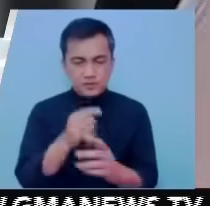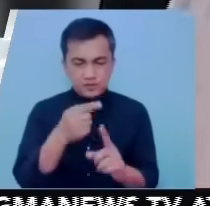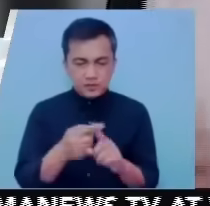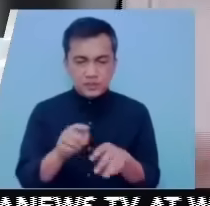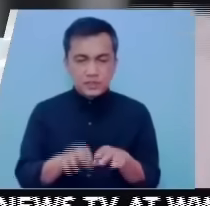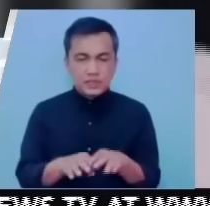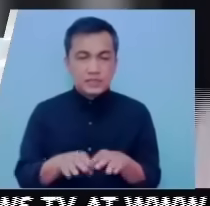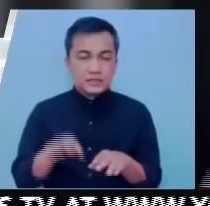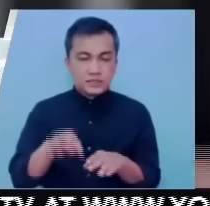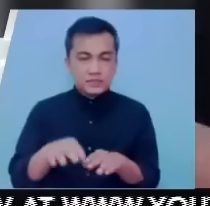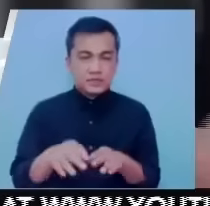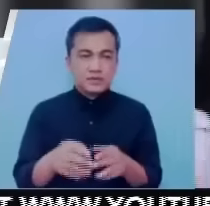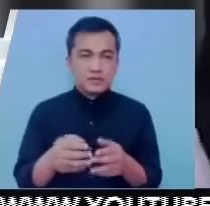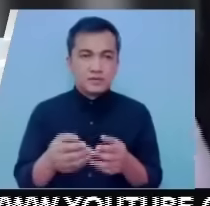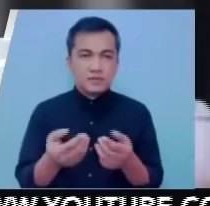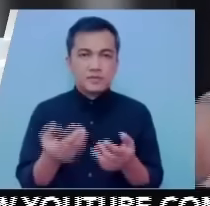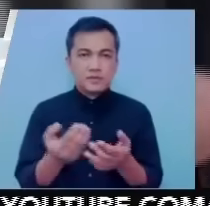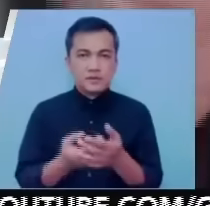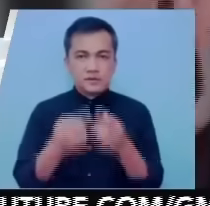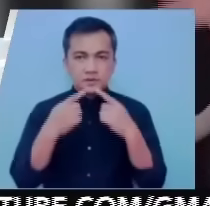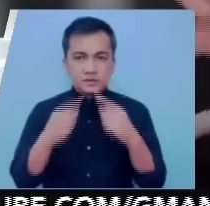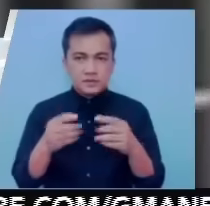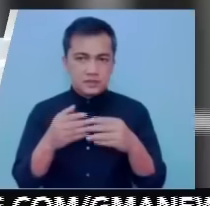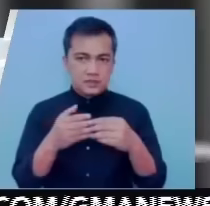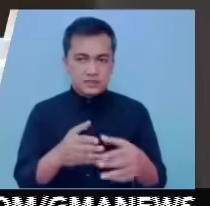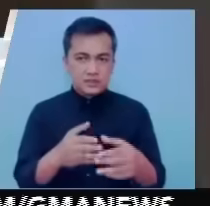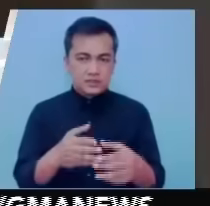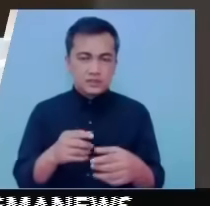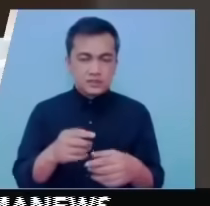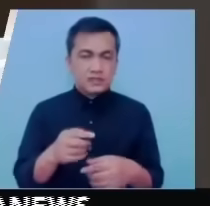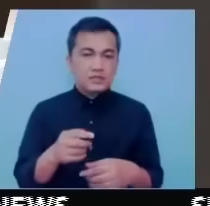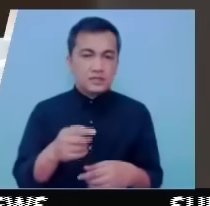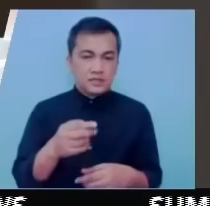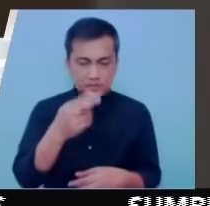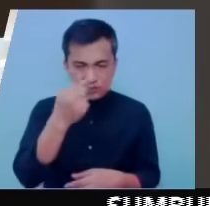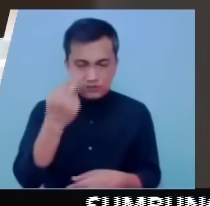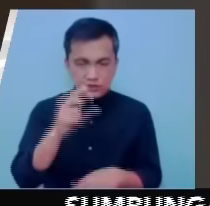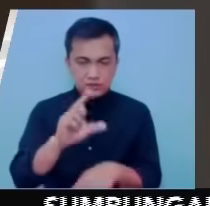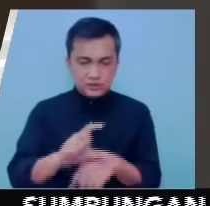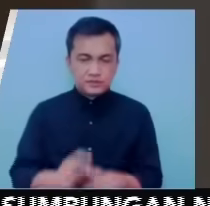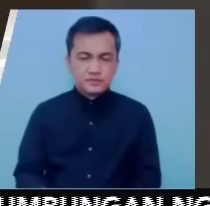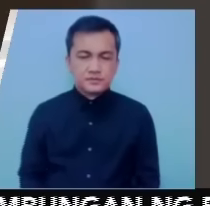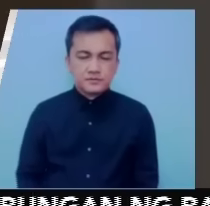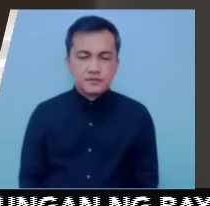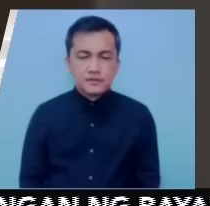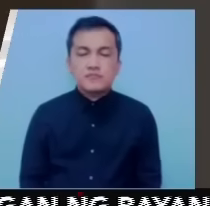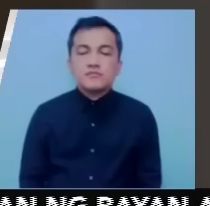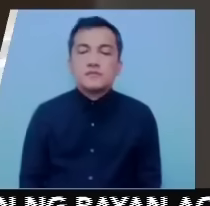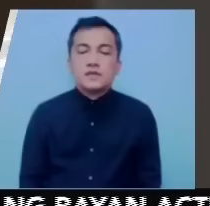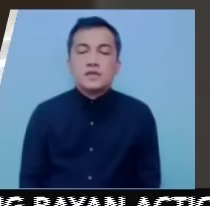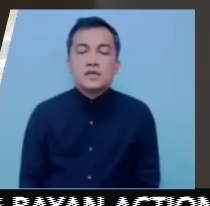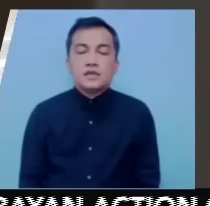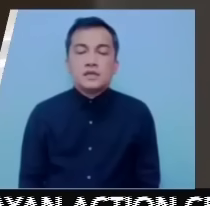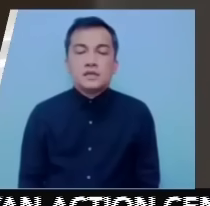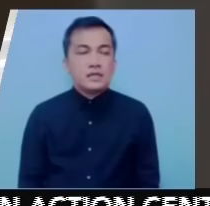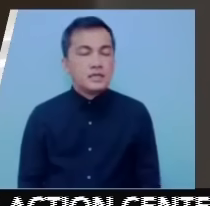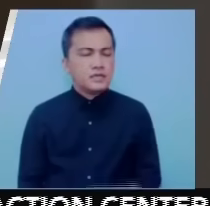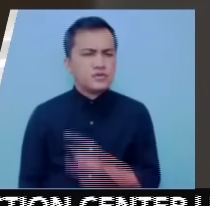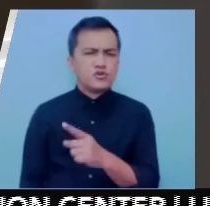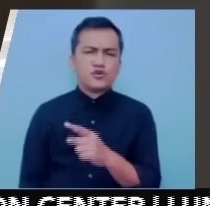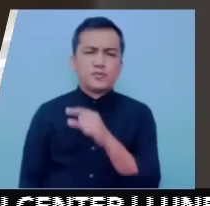bagong deklarasyon ng leader ng simbahang katolika Ito kasing Pope na ito um he sees